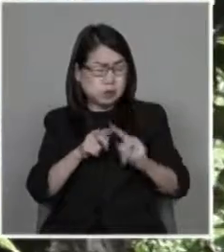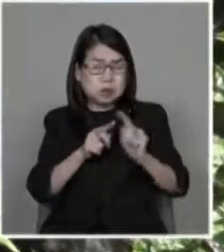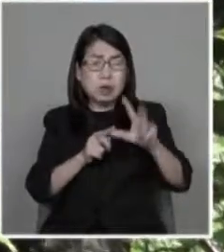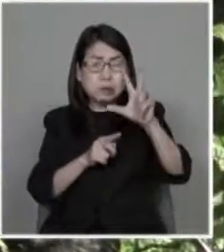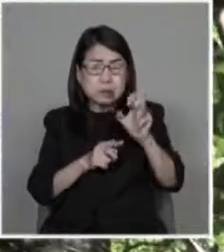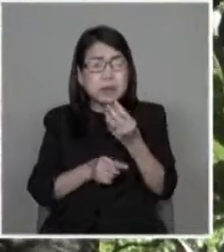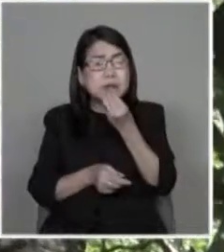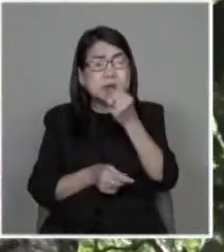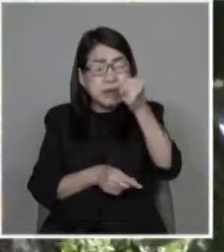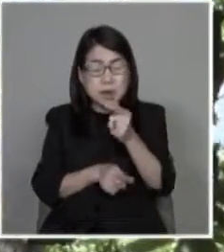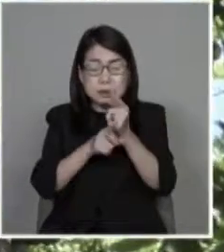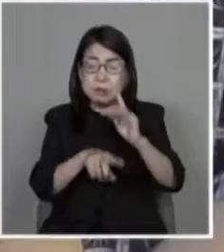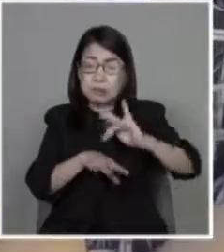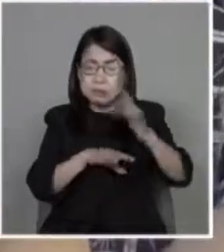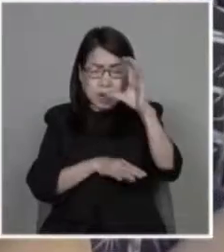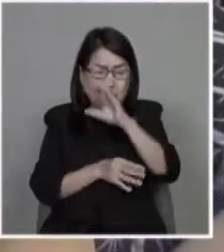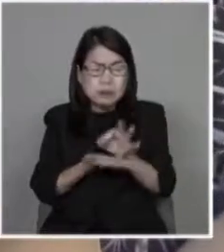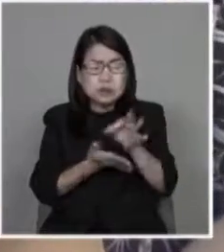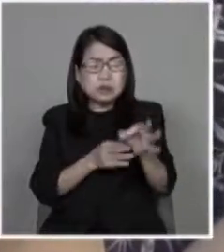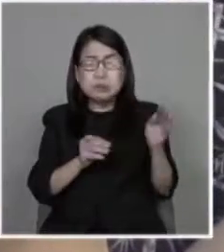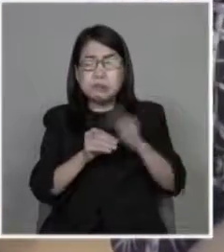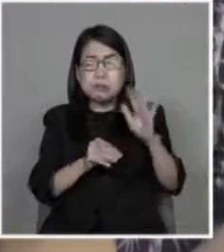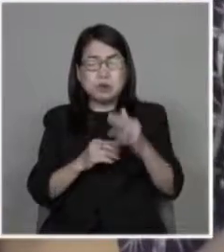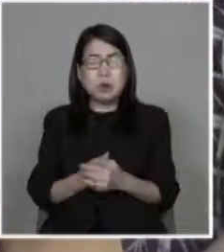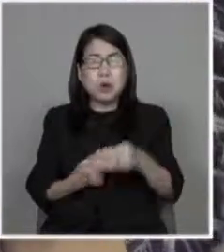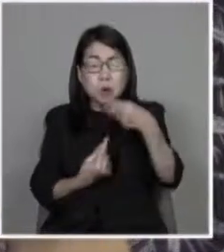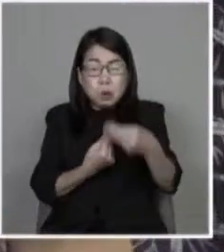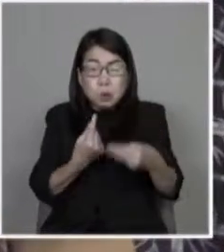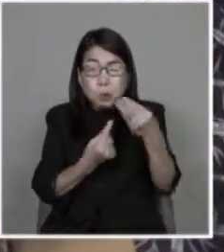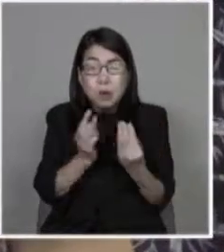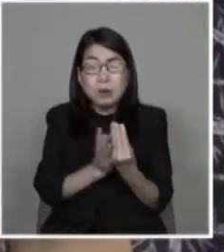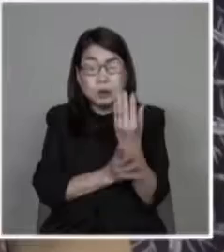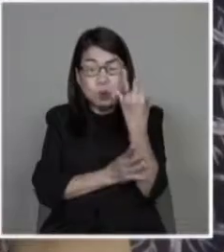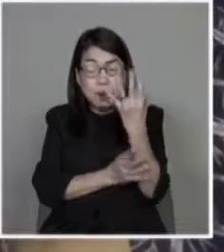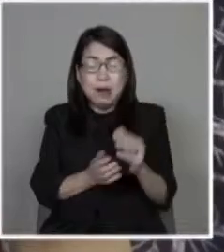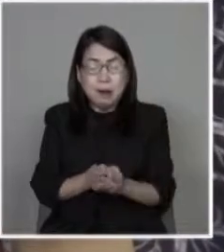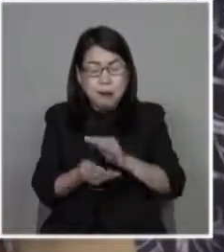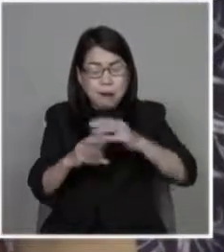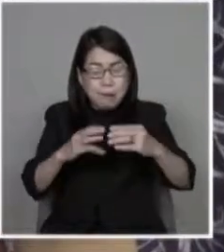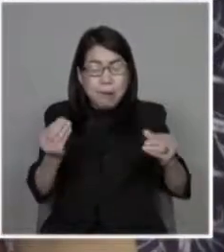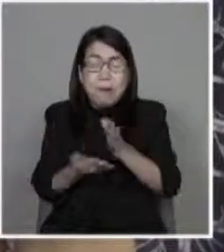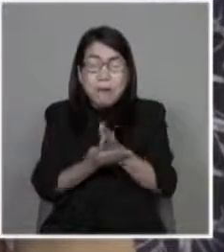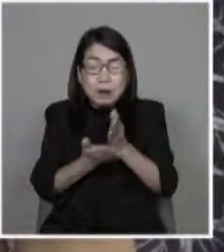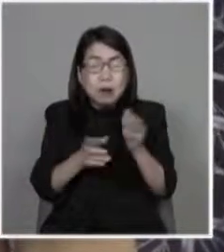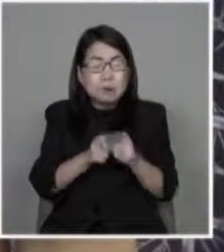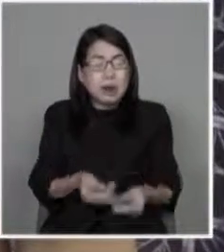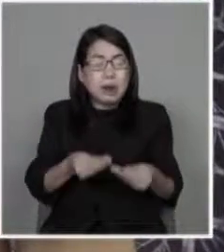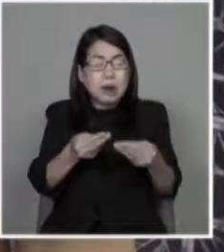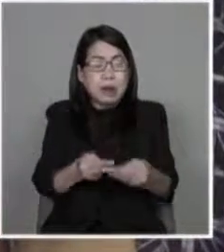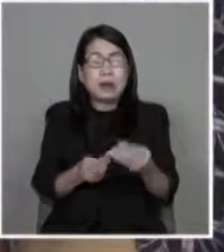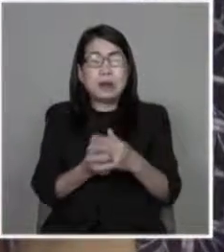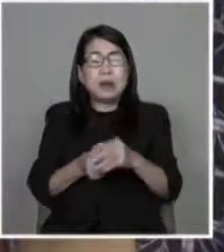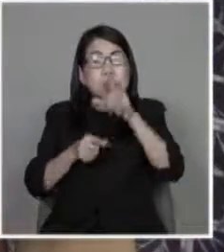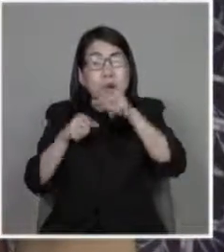ติโดยไม่ต้องซื้อหาอาหารเพิ่ม นำต้นกล้วยหรือว่ามะละกอเนี่ยเอามาปลูกภายในสวนชมนกสวนชมนกก็เป็นส่วนจัดแสดงส่วนหนึ่ง